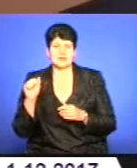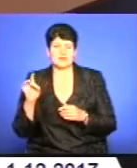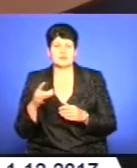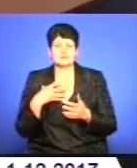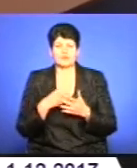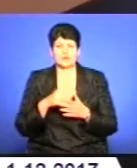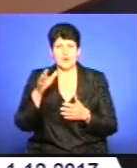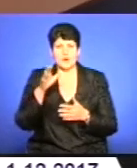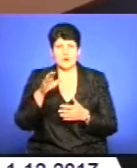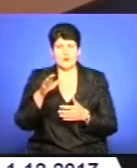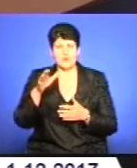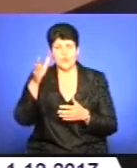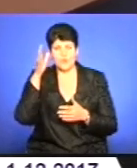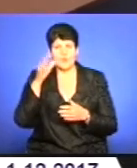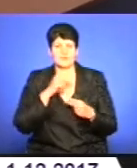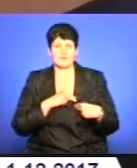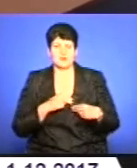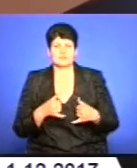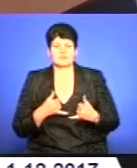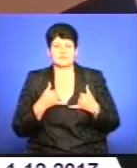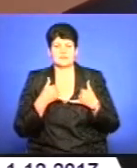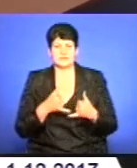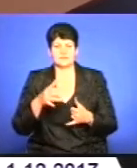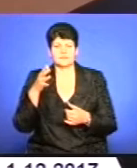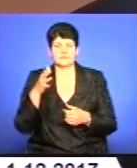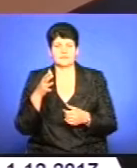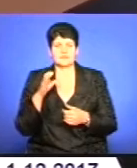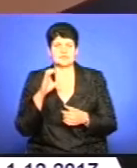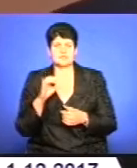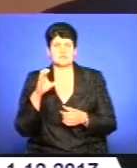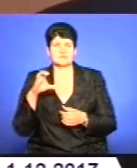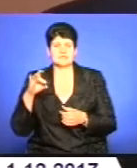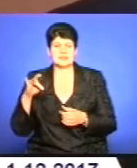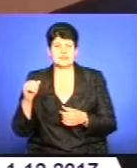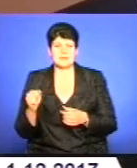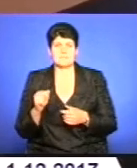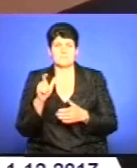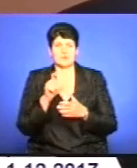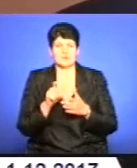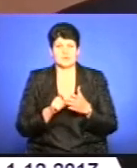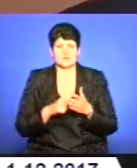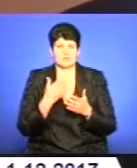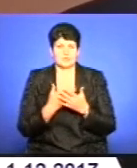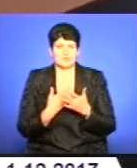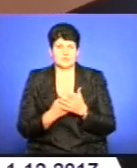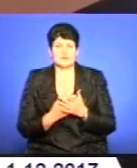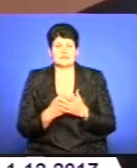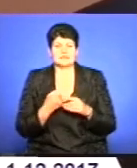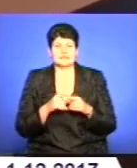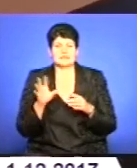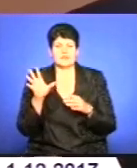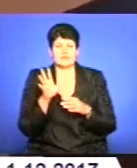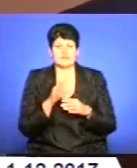наукову працю присвятив саме січовим стрільцям. Унікальні відеокадри, поетичні образки. І все це змережено такому